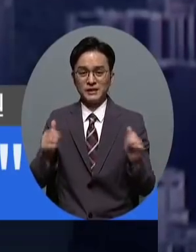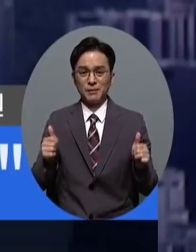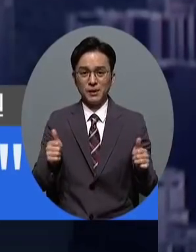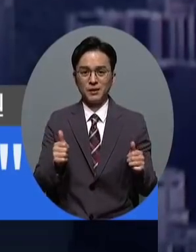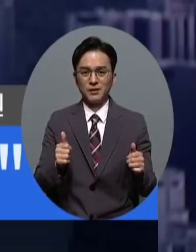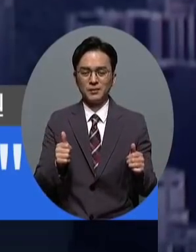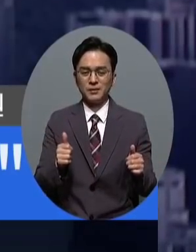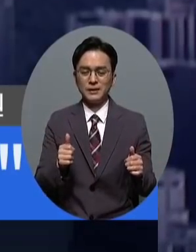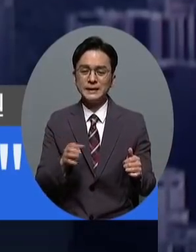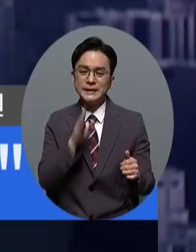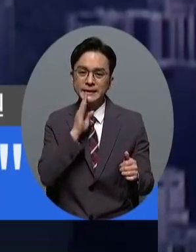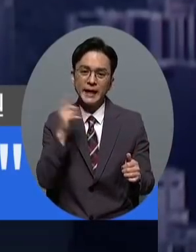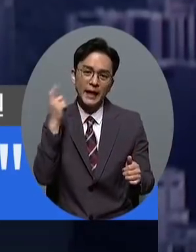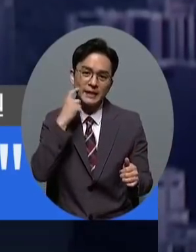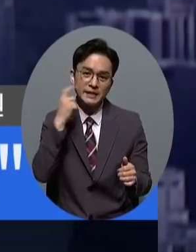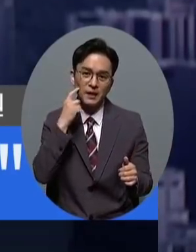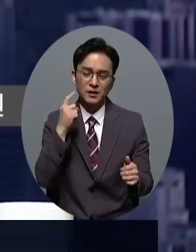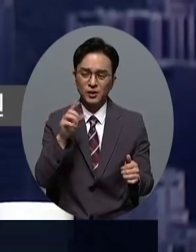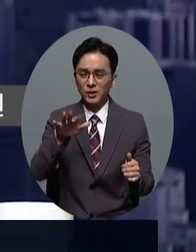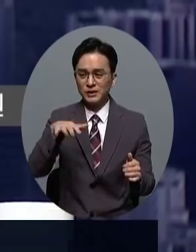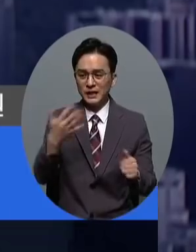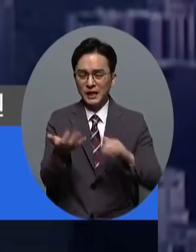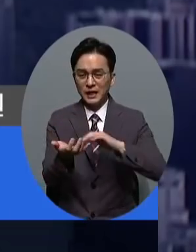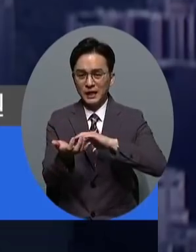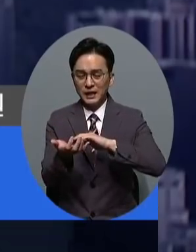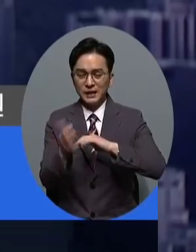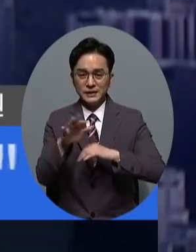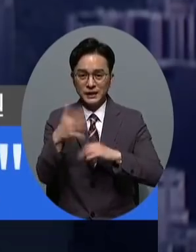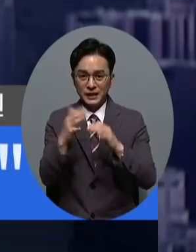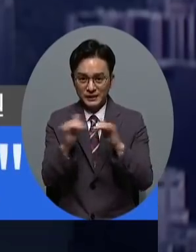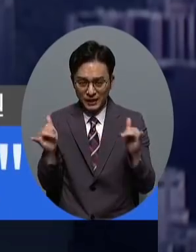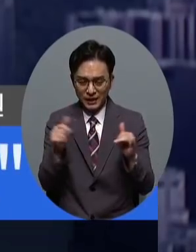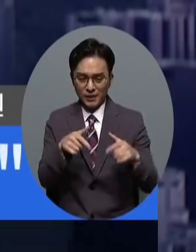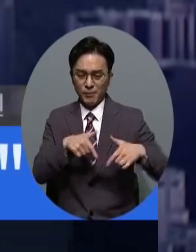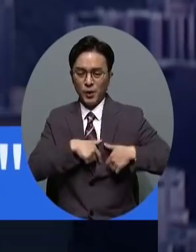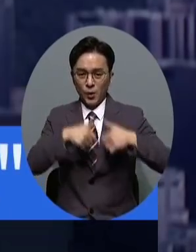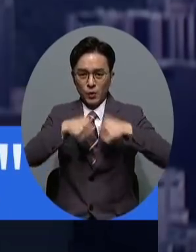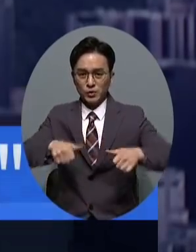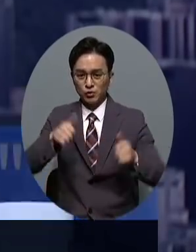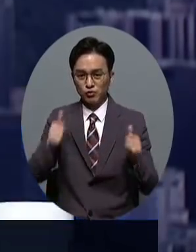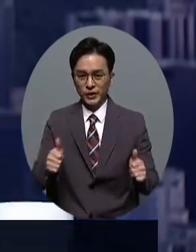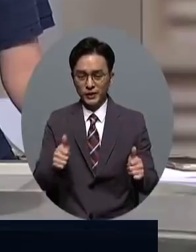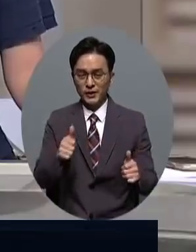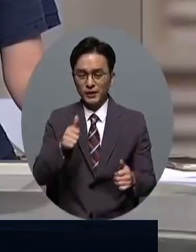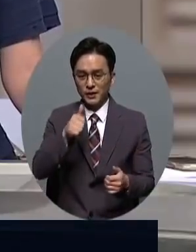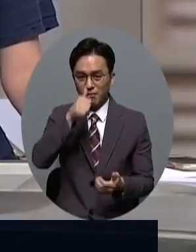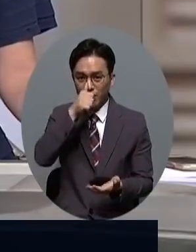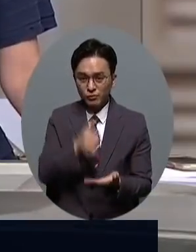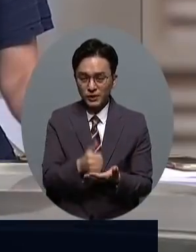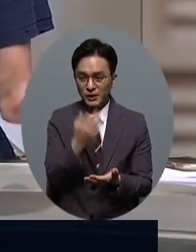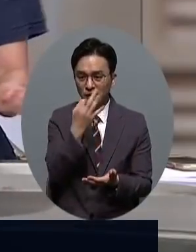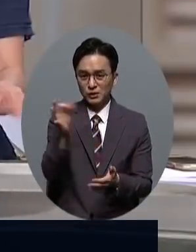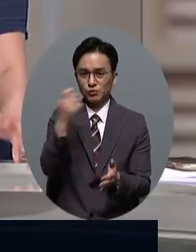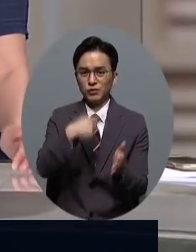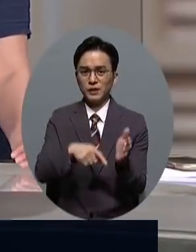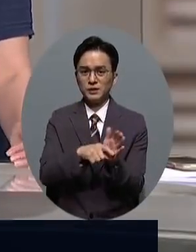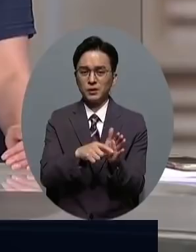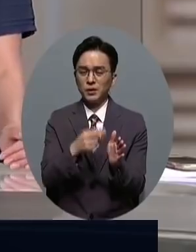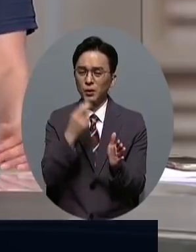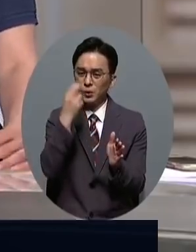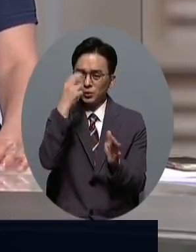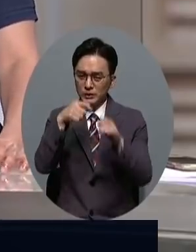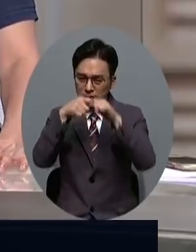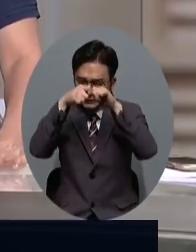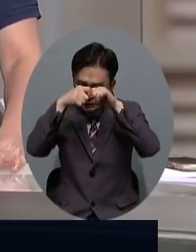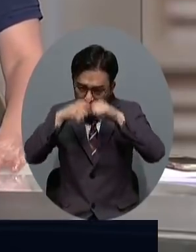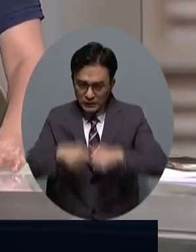조금 들여다보는 희폭자가 될 수 있다라는 말씀드리겠습니다. 네, 박 전 시장 유족 측이 국가인권위원회를 상대로 행정소송을 제기한